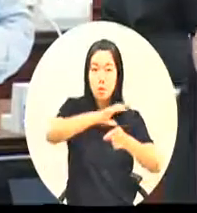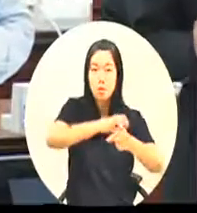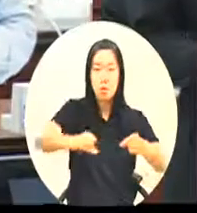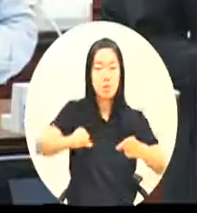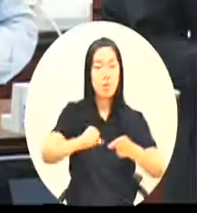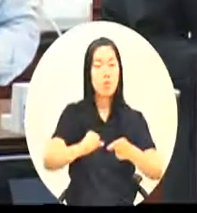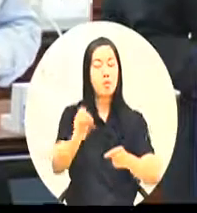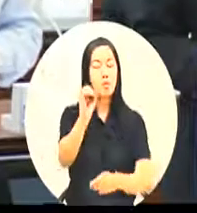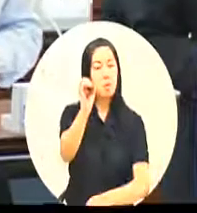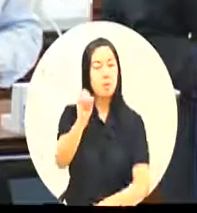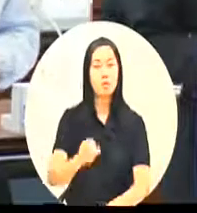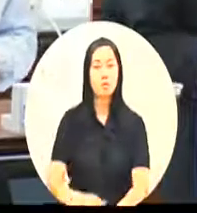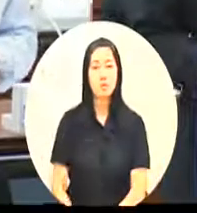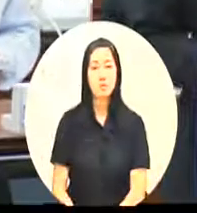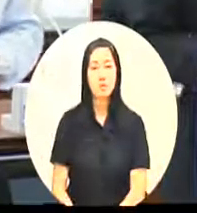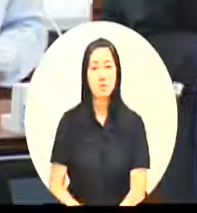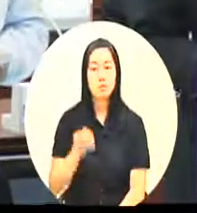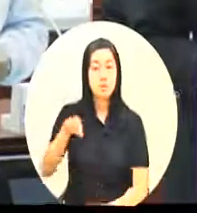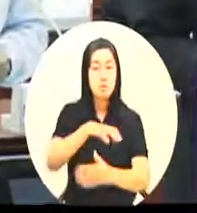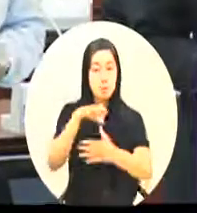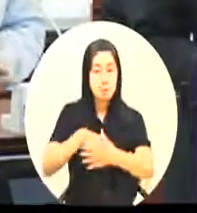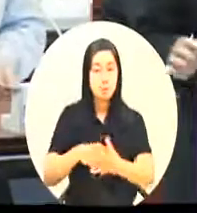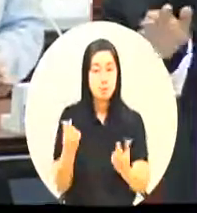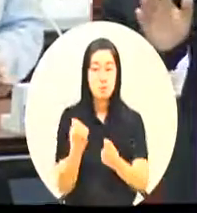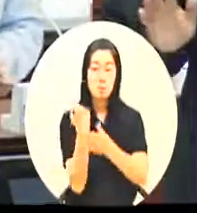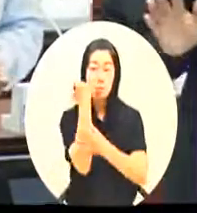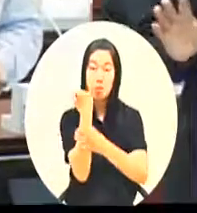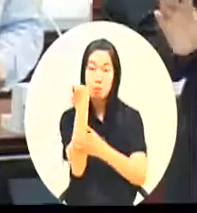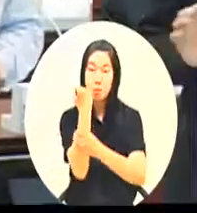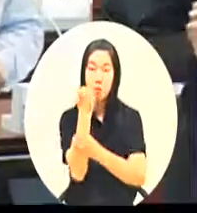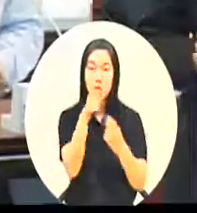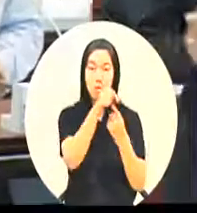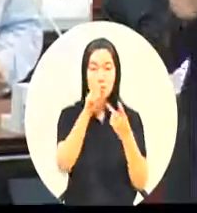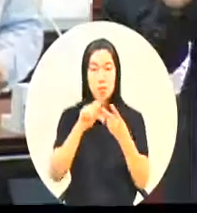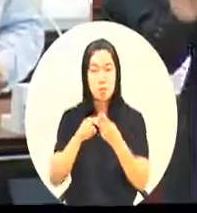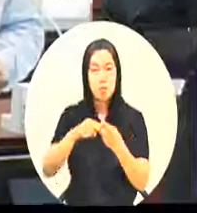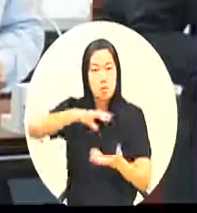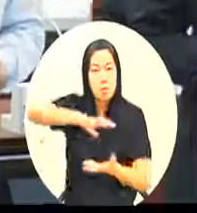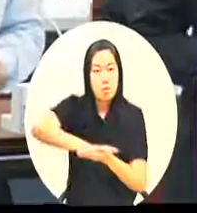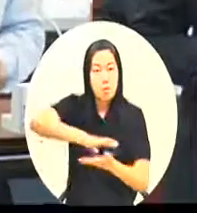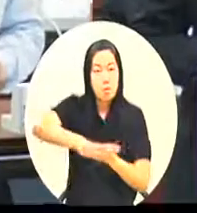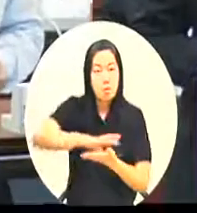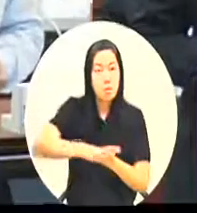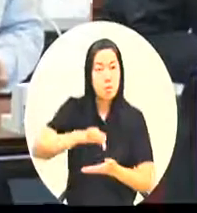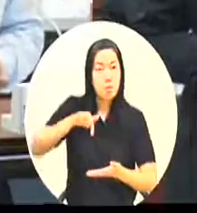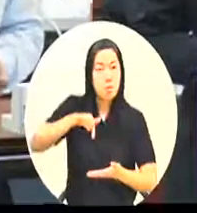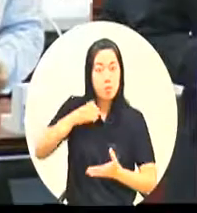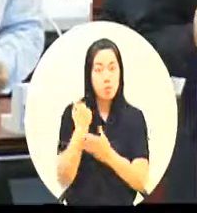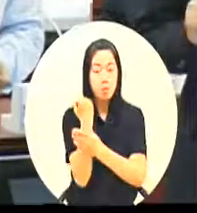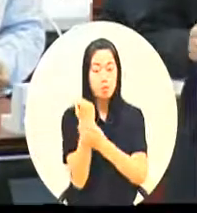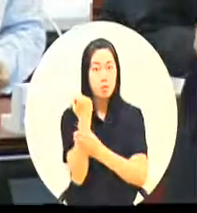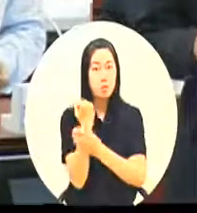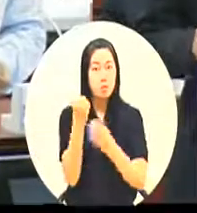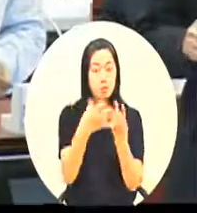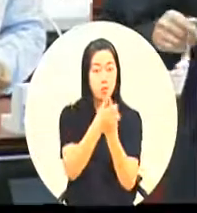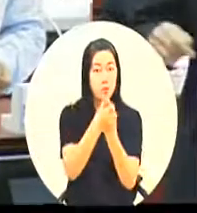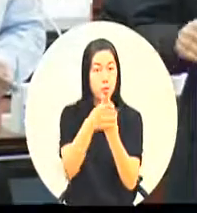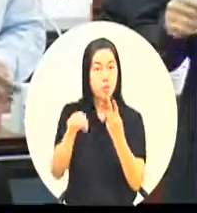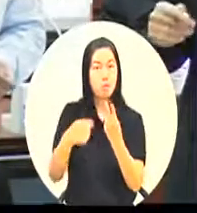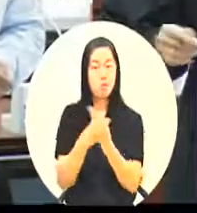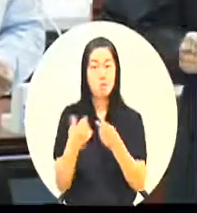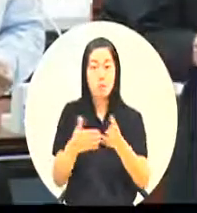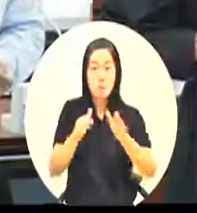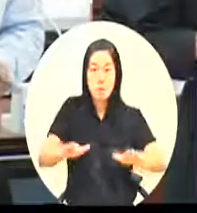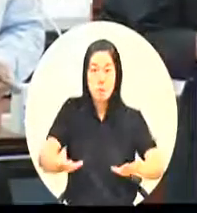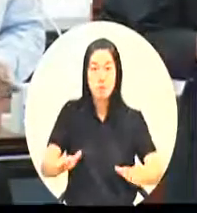路。这个全电动的包括引擎以及压缩垃圾的这两个部分，所以目前来讲，垃